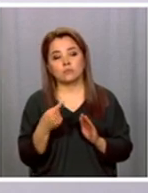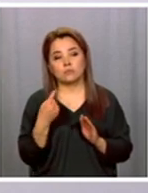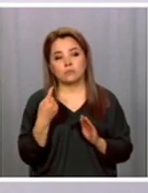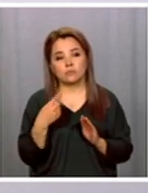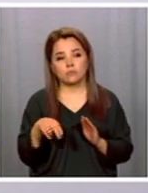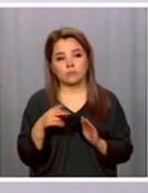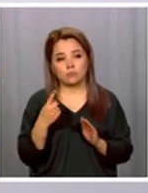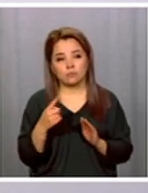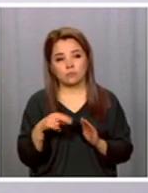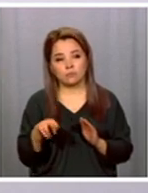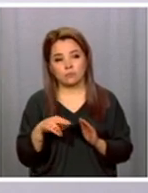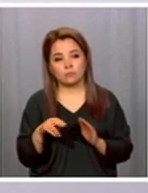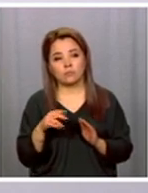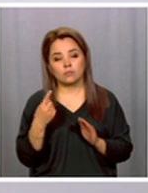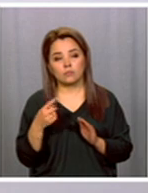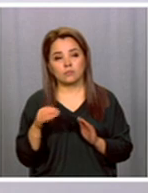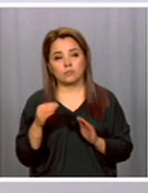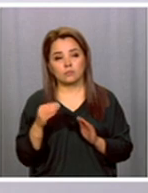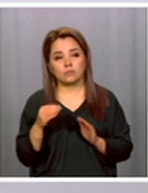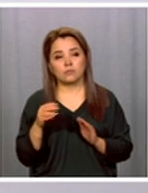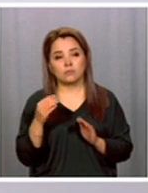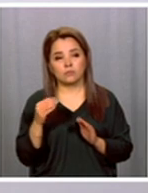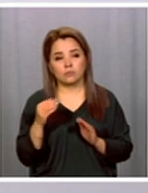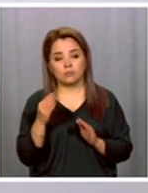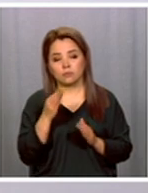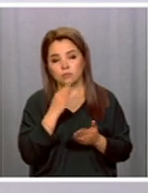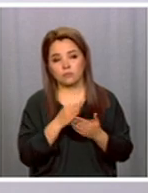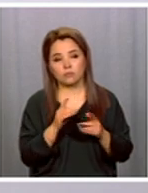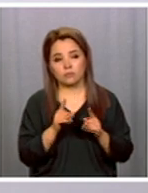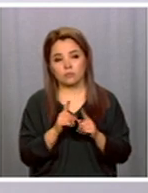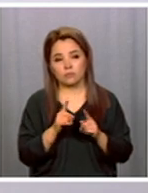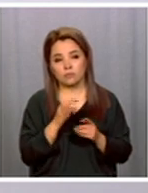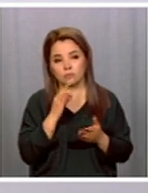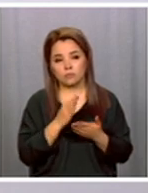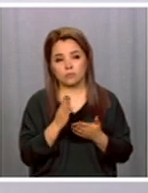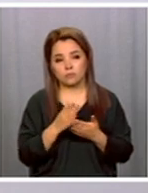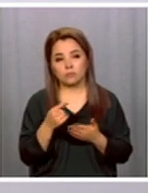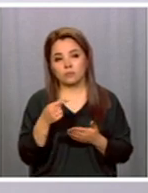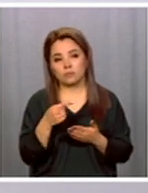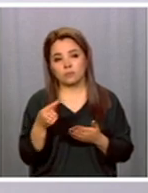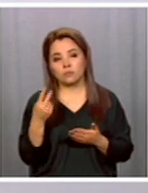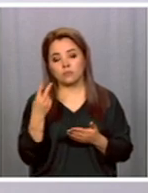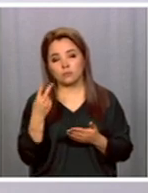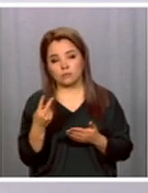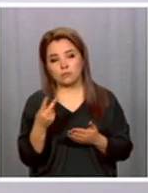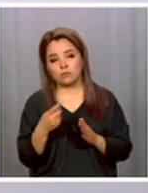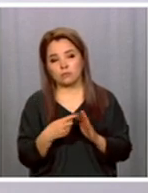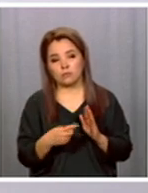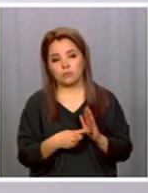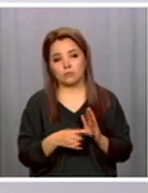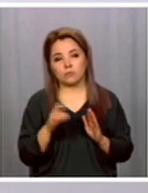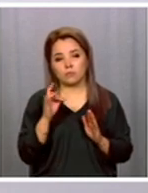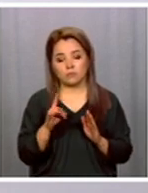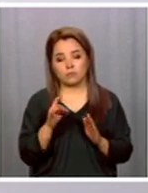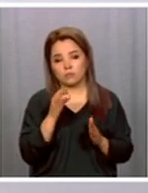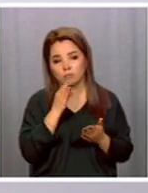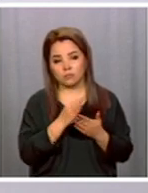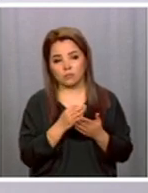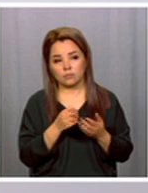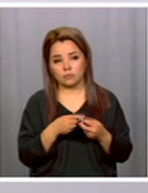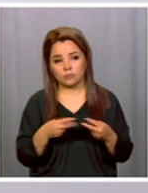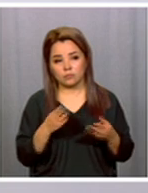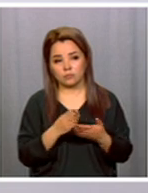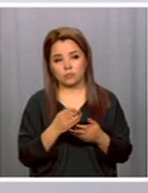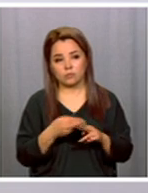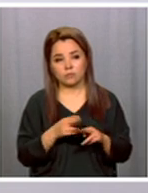болады. Минус бір бөлінген F фокус тең минус 2 бөлінген R радиусқа тең екен. Мына